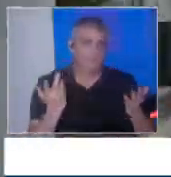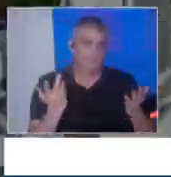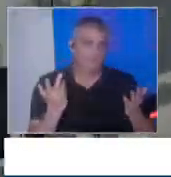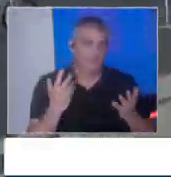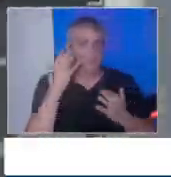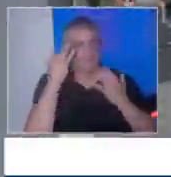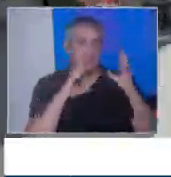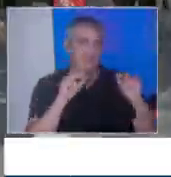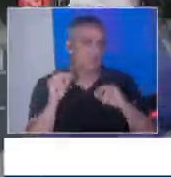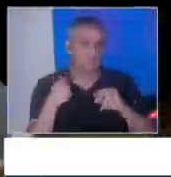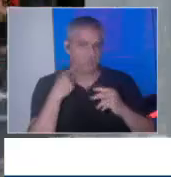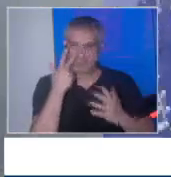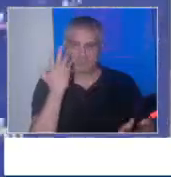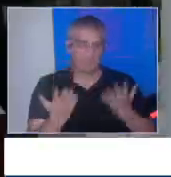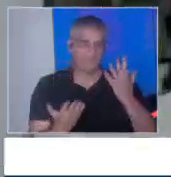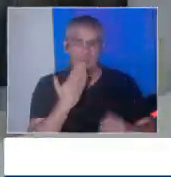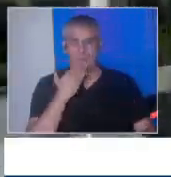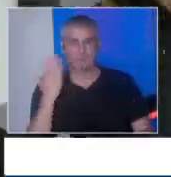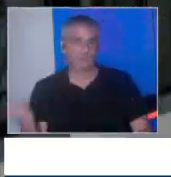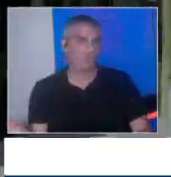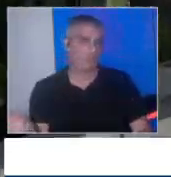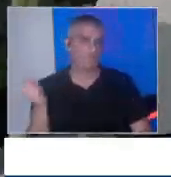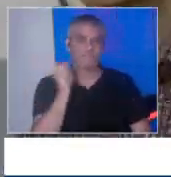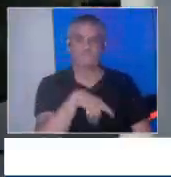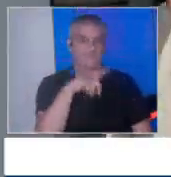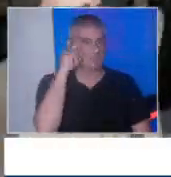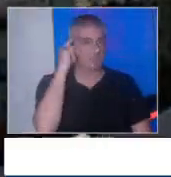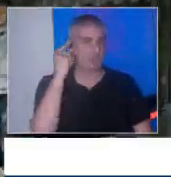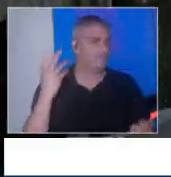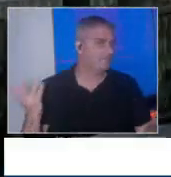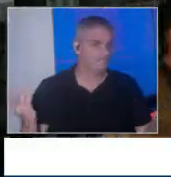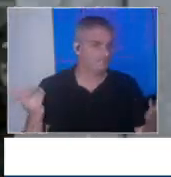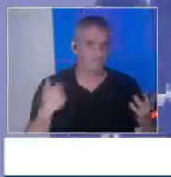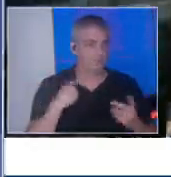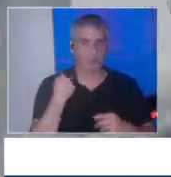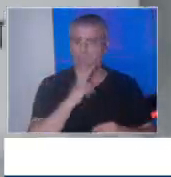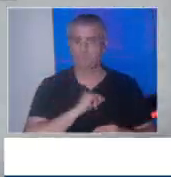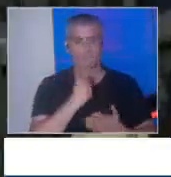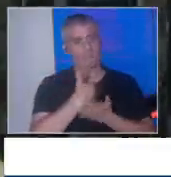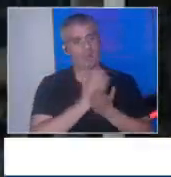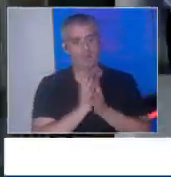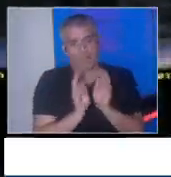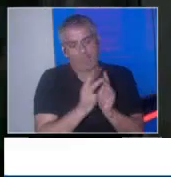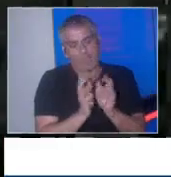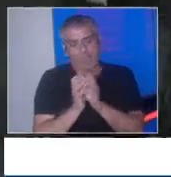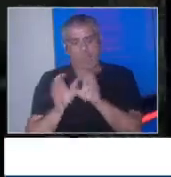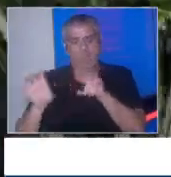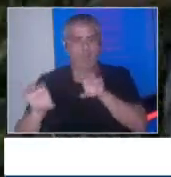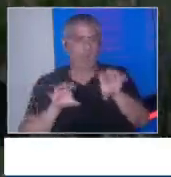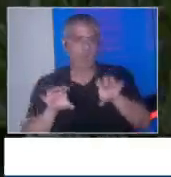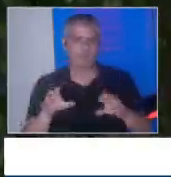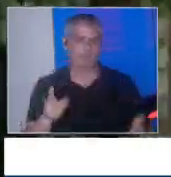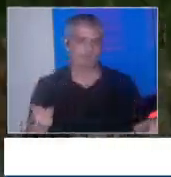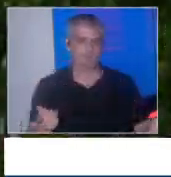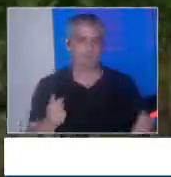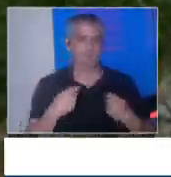כן. והדימויים, אני לא רואה הבדל בין ירושלים לבין תל אביב, ואני לא מזדהה עם החלוקה לקנטונים